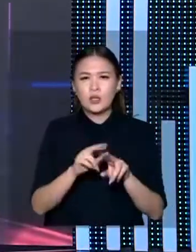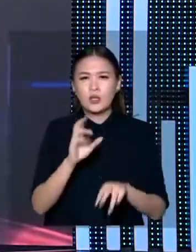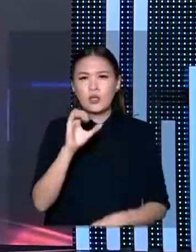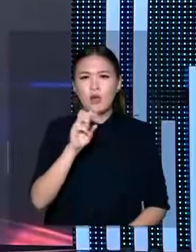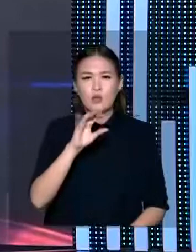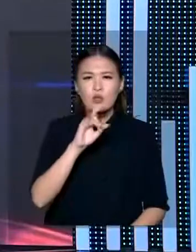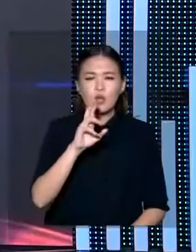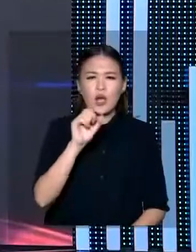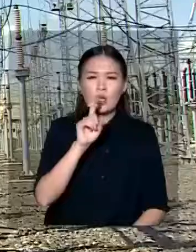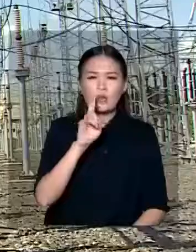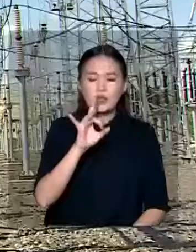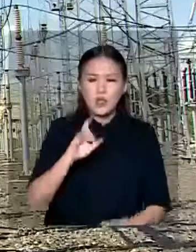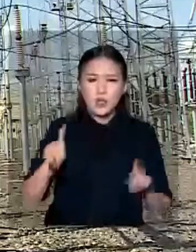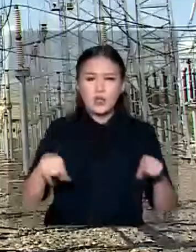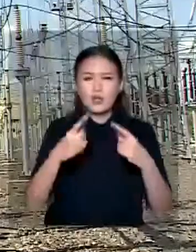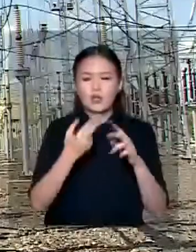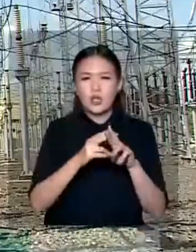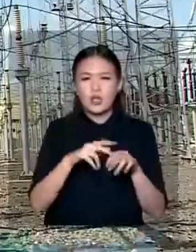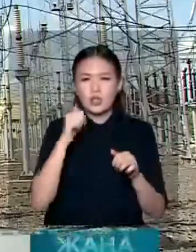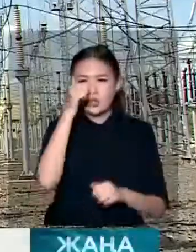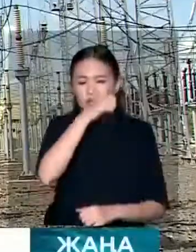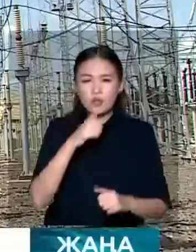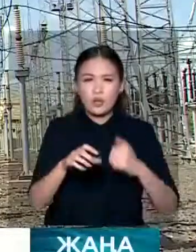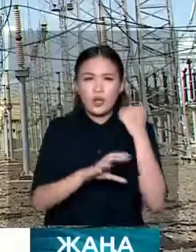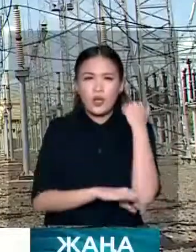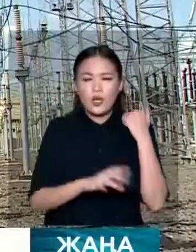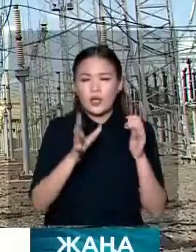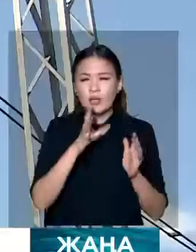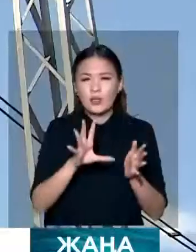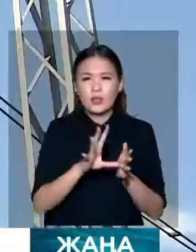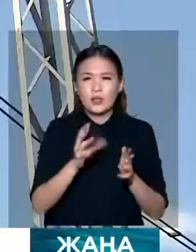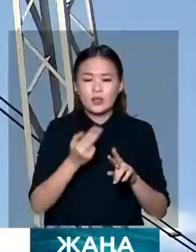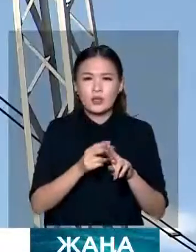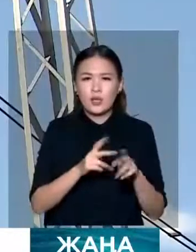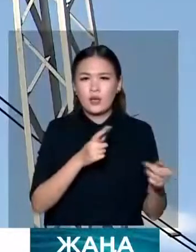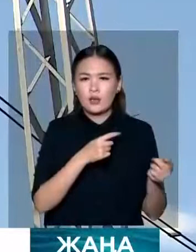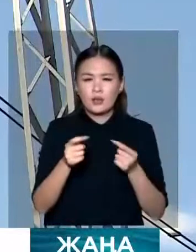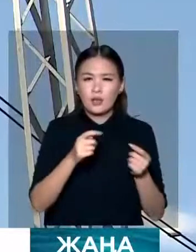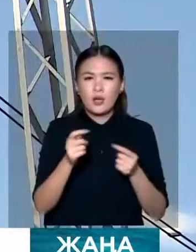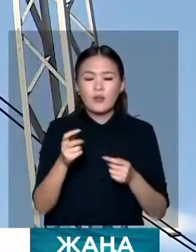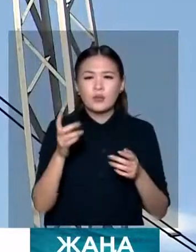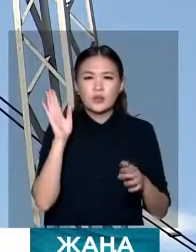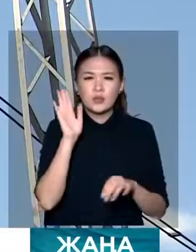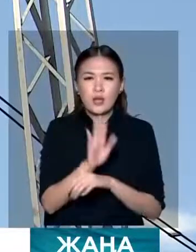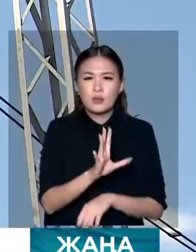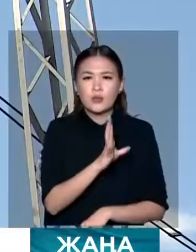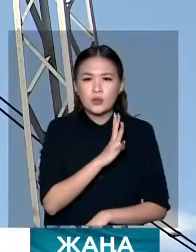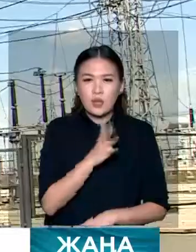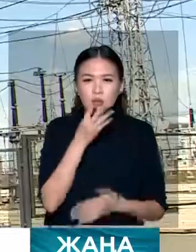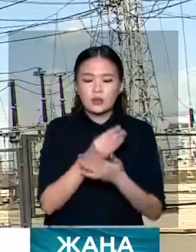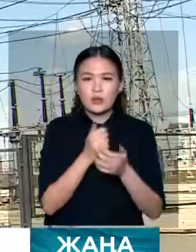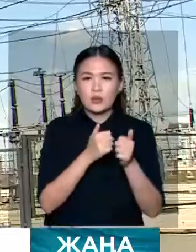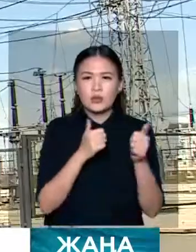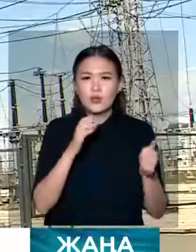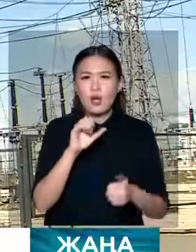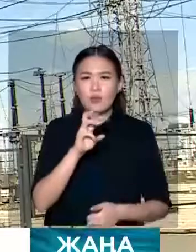Самұрық-Қазына қорымен бірлесіп, жыл соңына дейін энергияны тұрақты жеткізуді қамтамасыз етуді тапсырды. Өз кезегінде